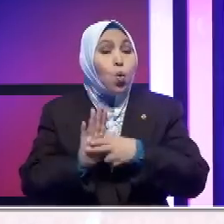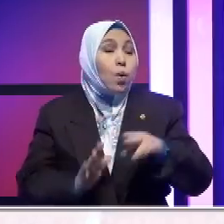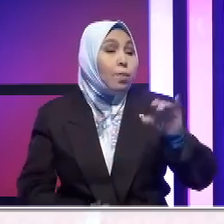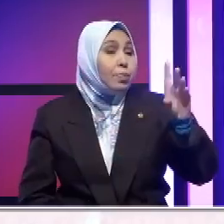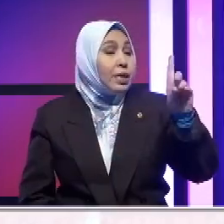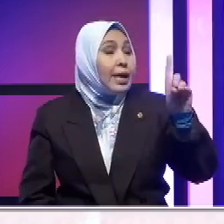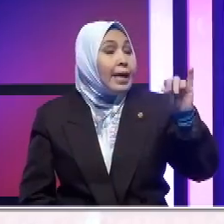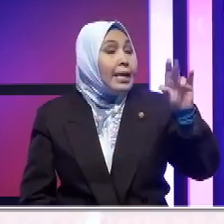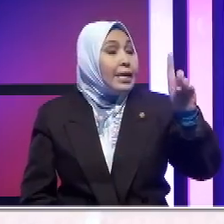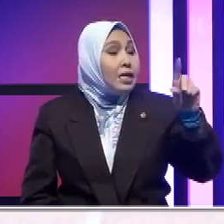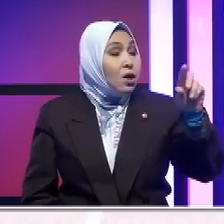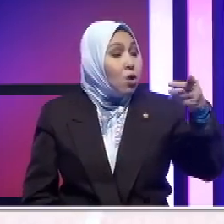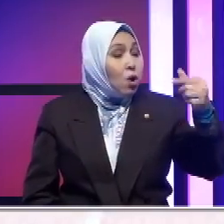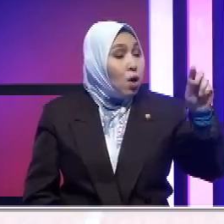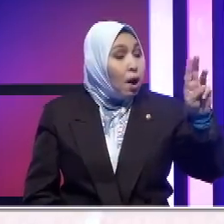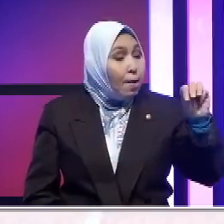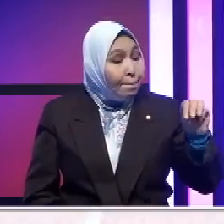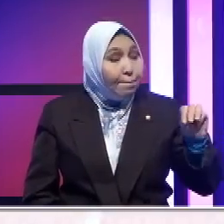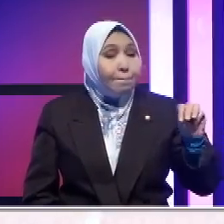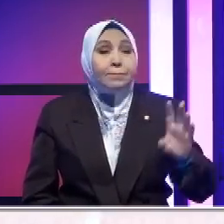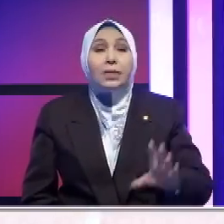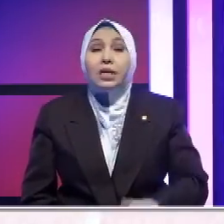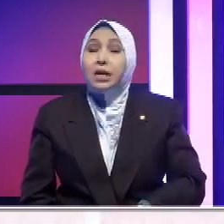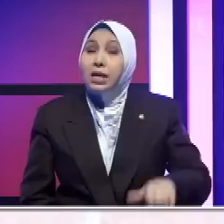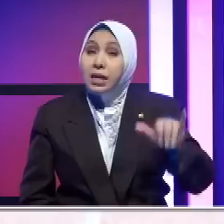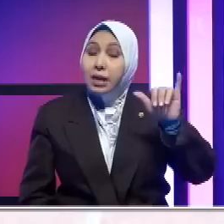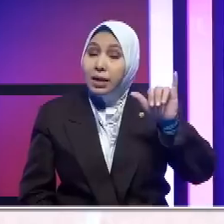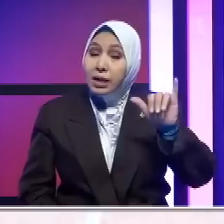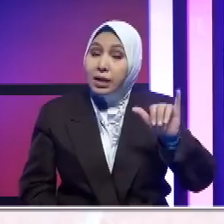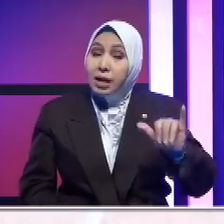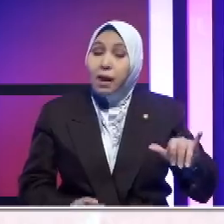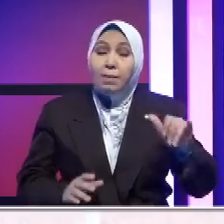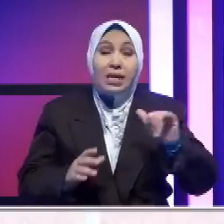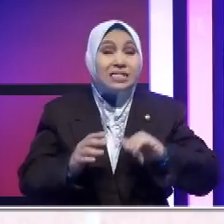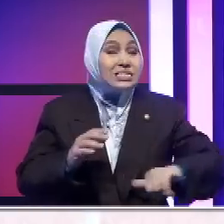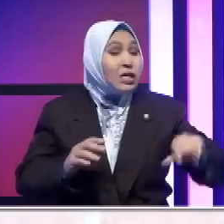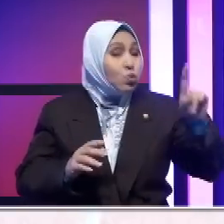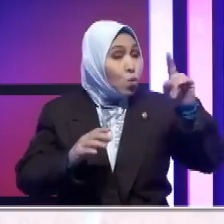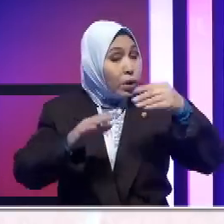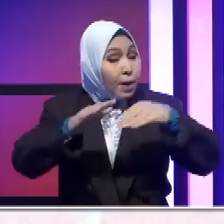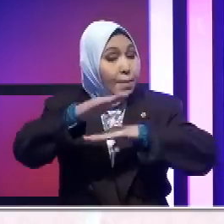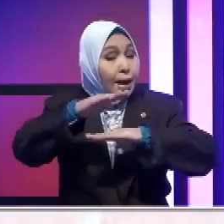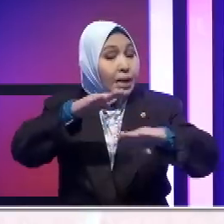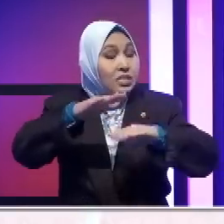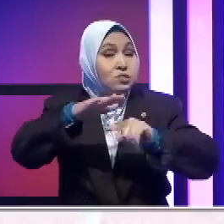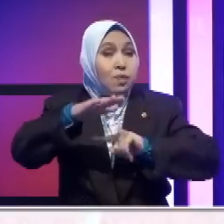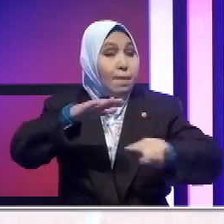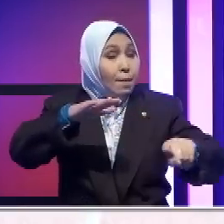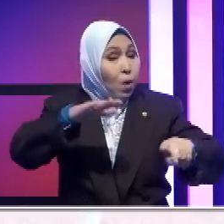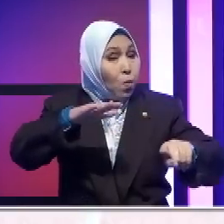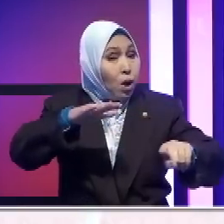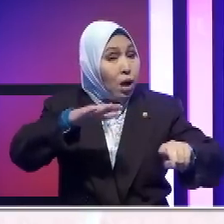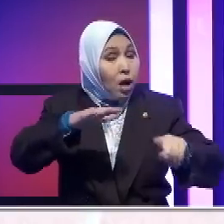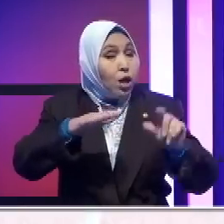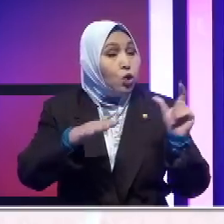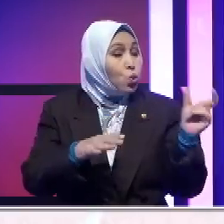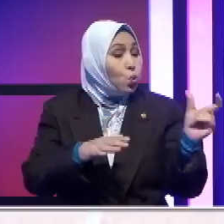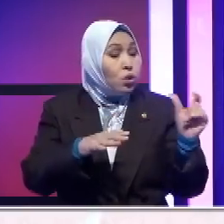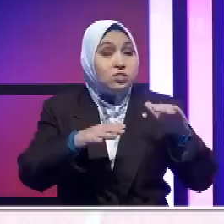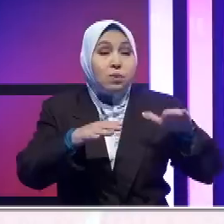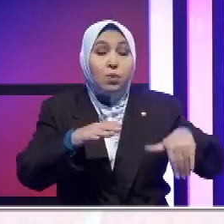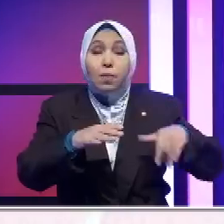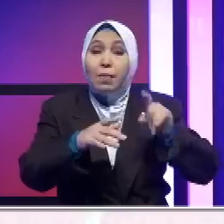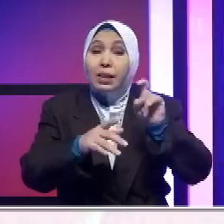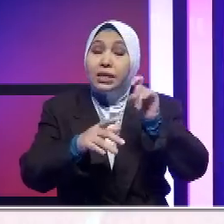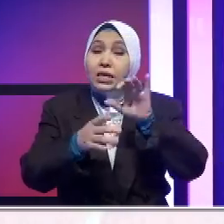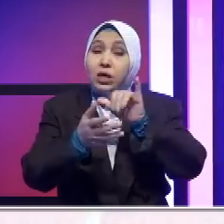yang 28 ini, yang mana satu berbaris di bawah nun, sebelum nun mati tu berbaris di bawah